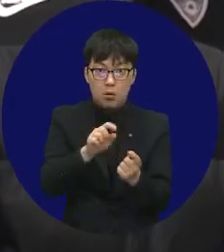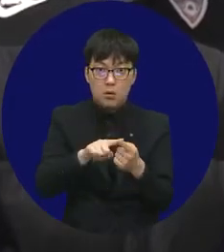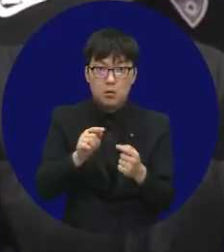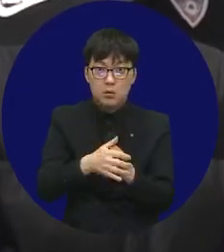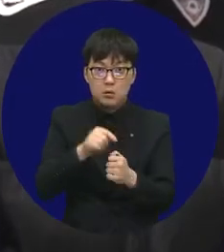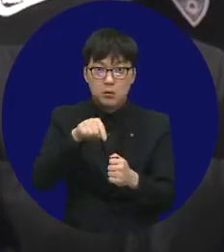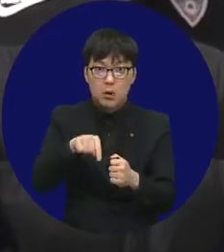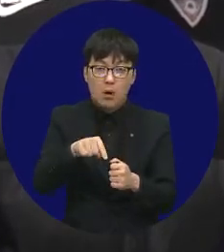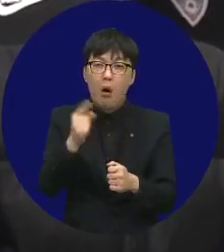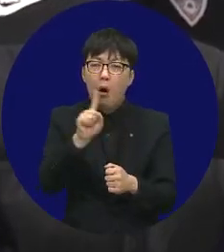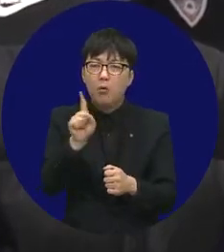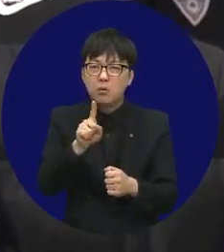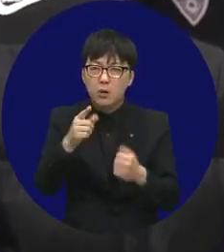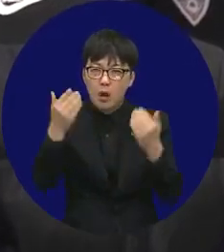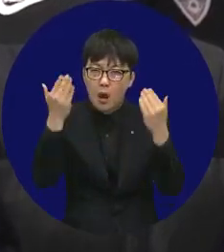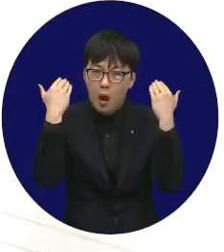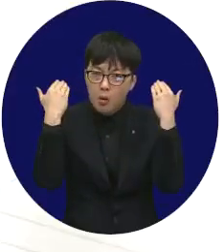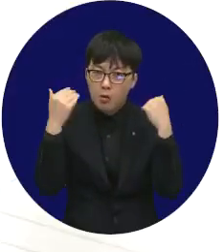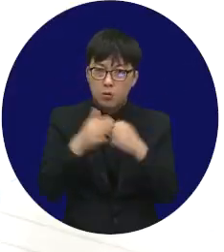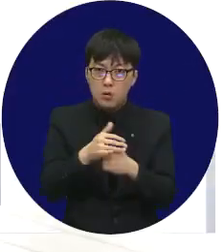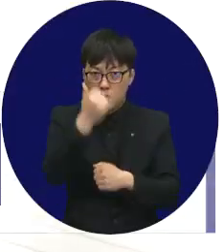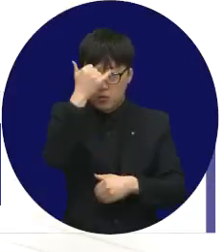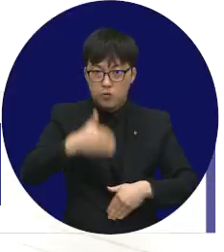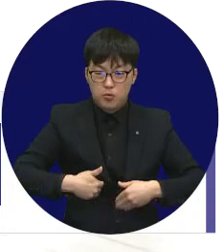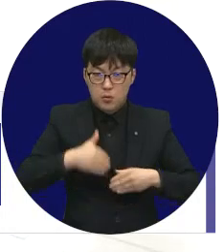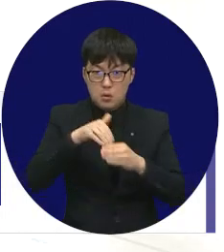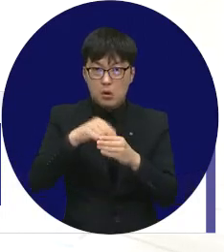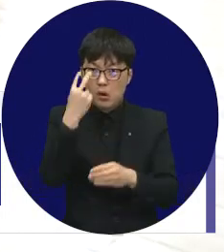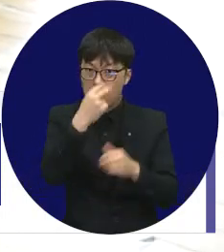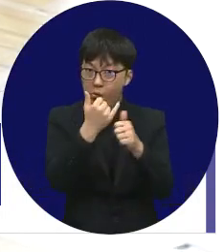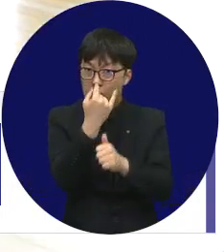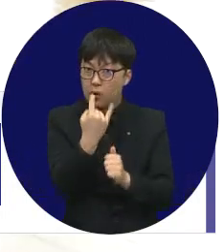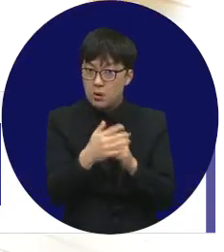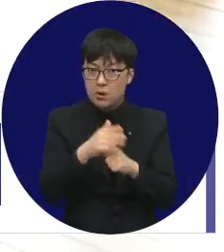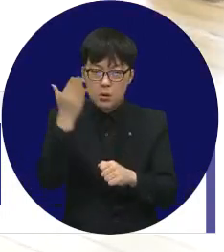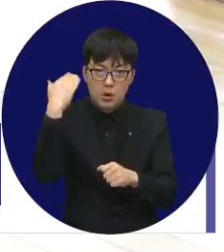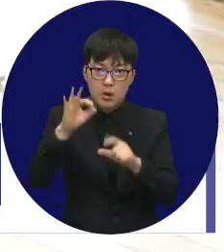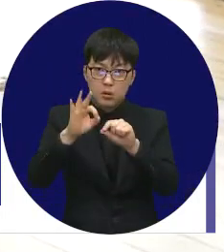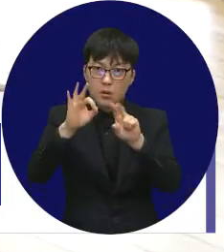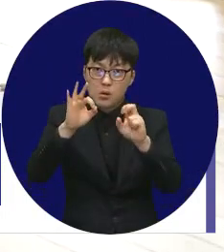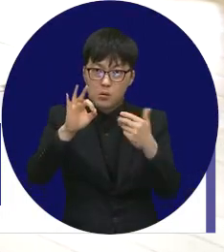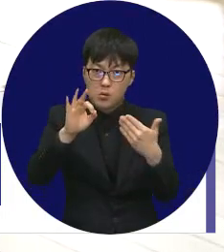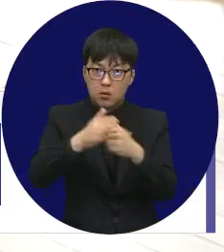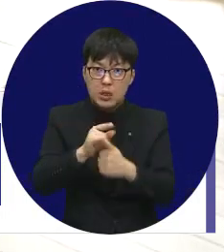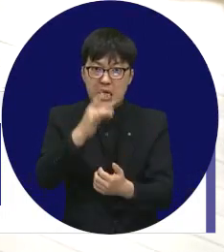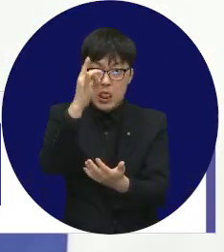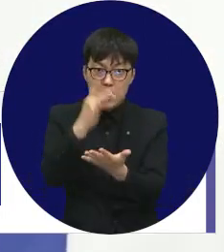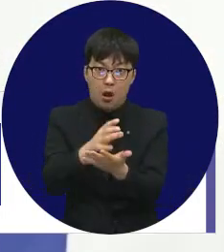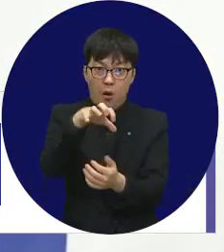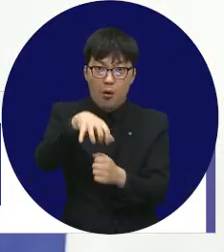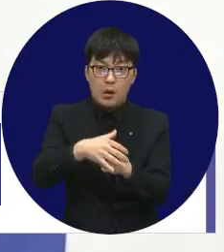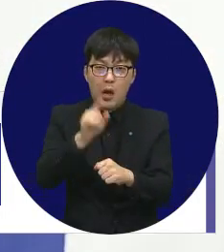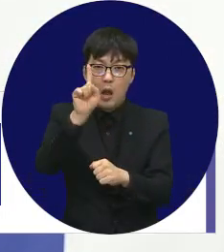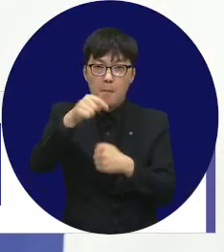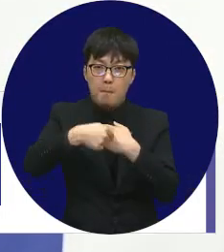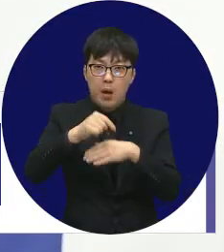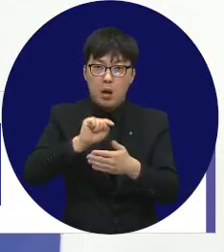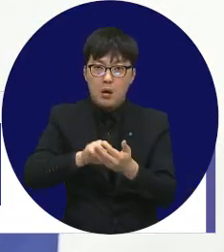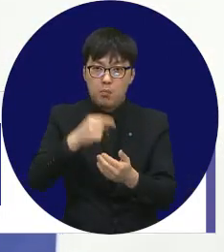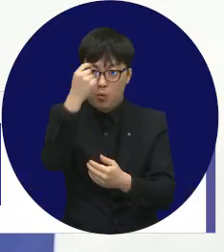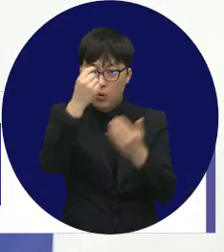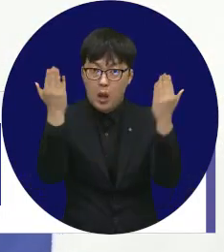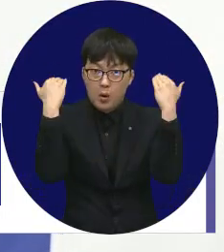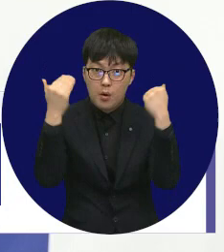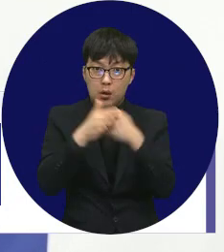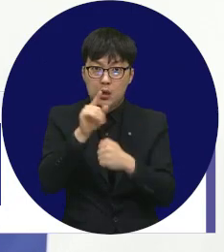민주시민교육이 진행되고 있는 한 고등학교입니다. 충청남도 선거관리위원회가 지난 10월 29일 천안시에 있는